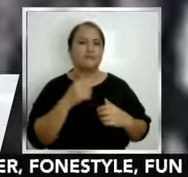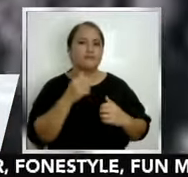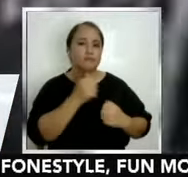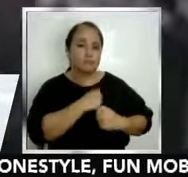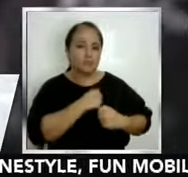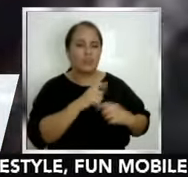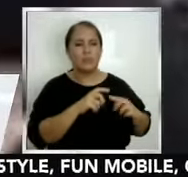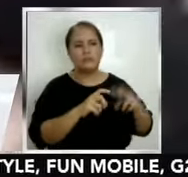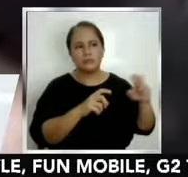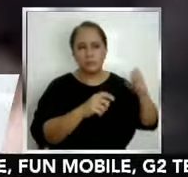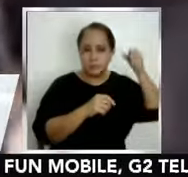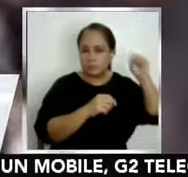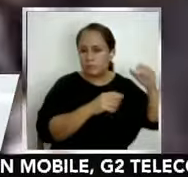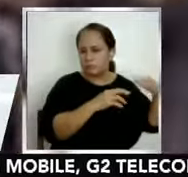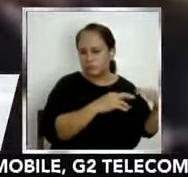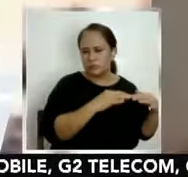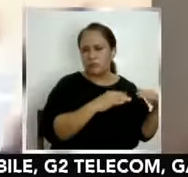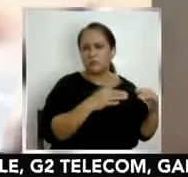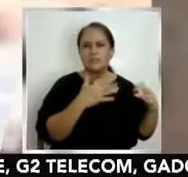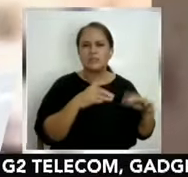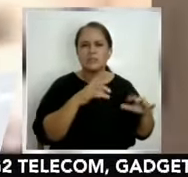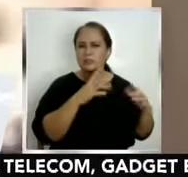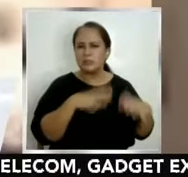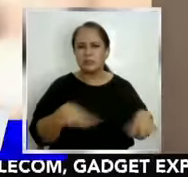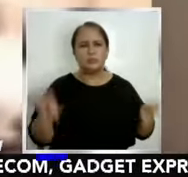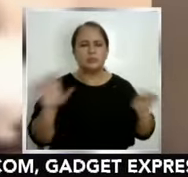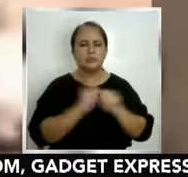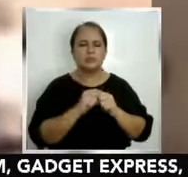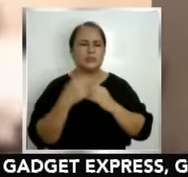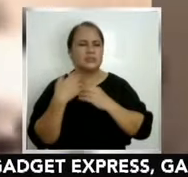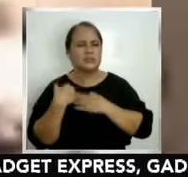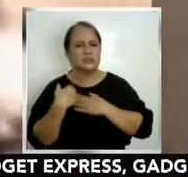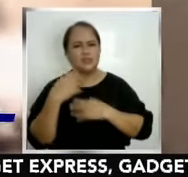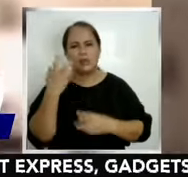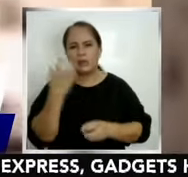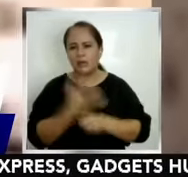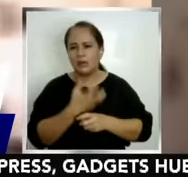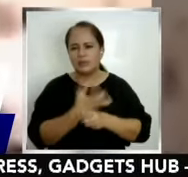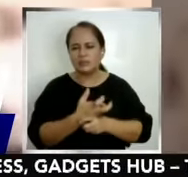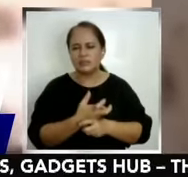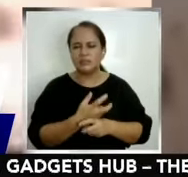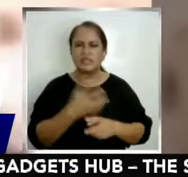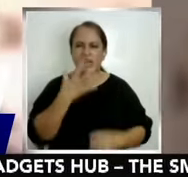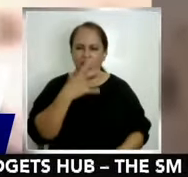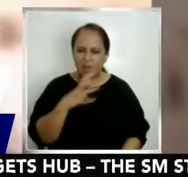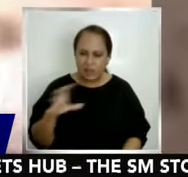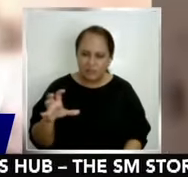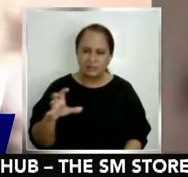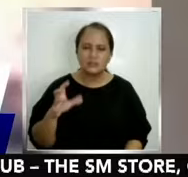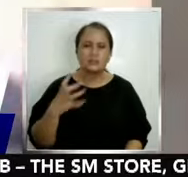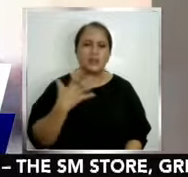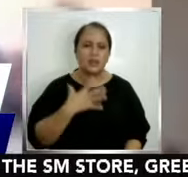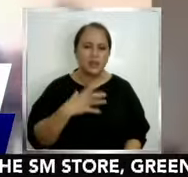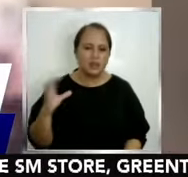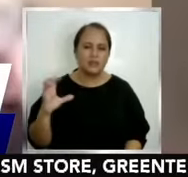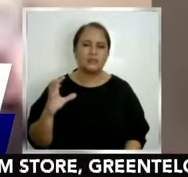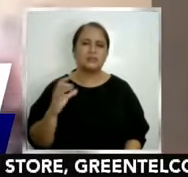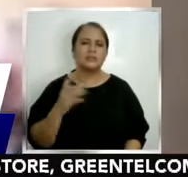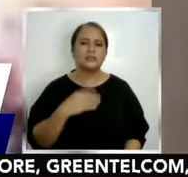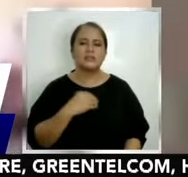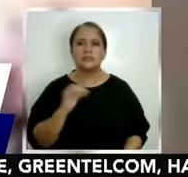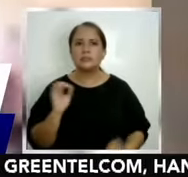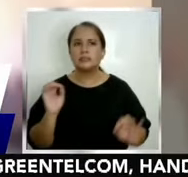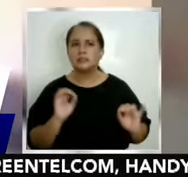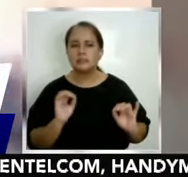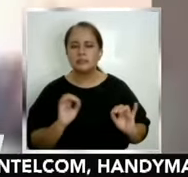pa rin daw matapos-tapos ang kanilang kalbaryo. Mahirap ma'am, sa mahirap, mainit siya na walang